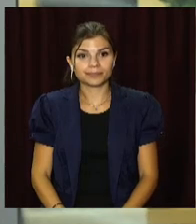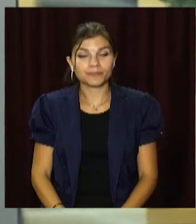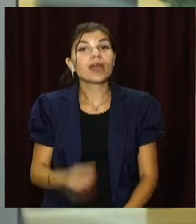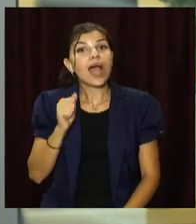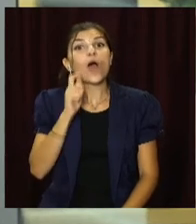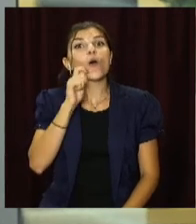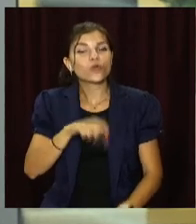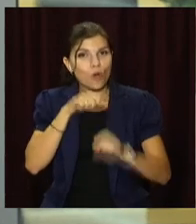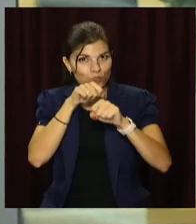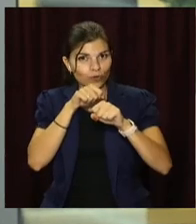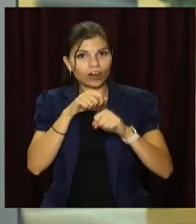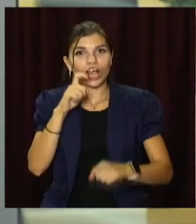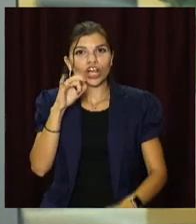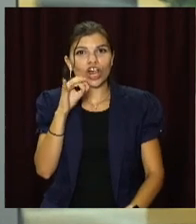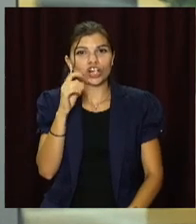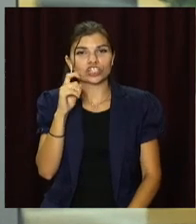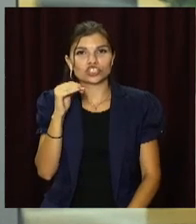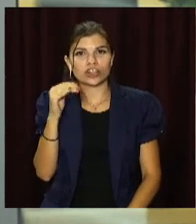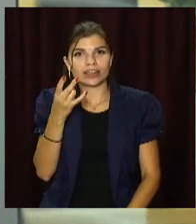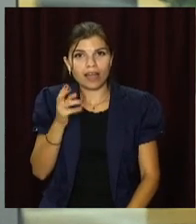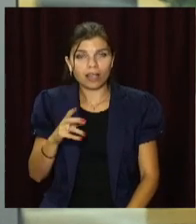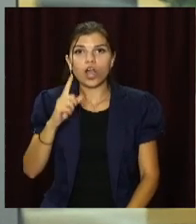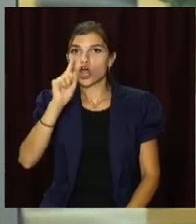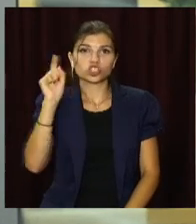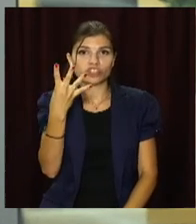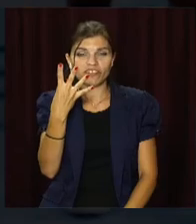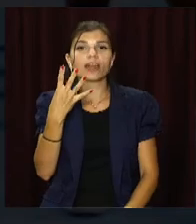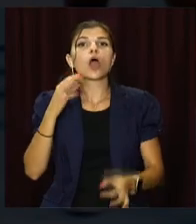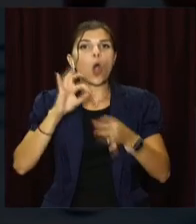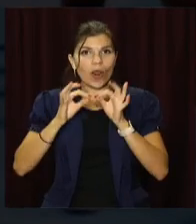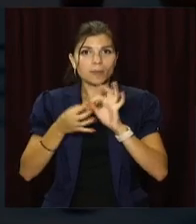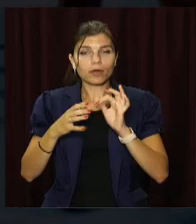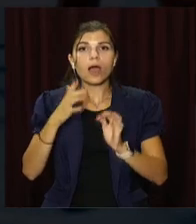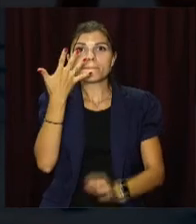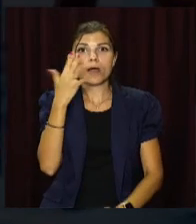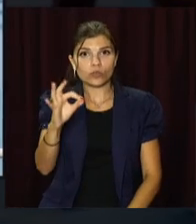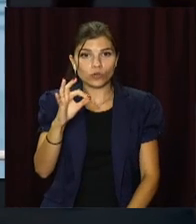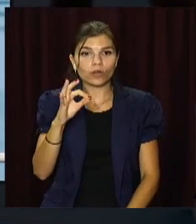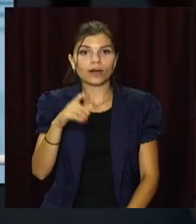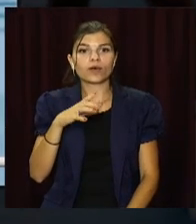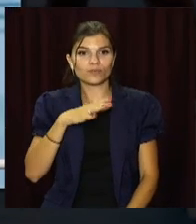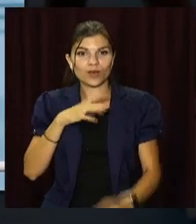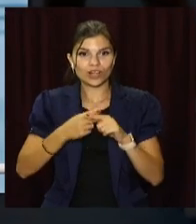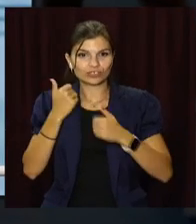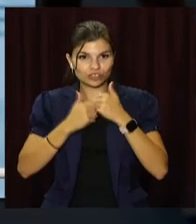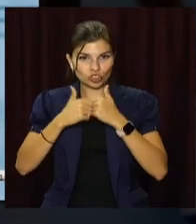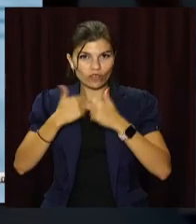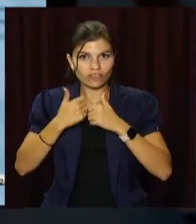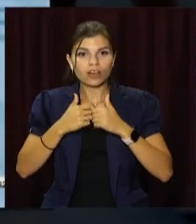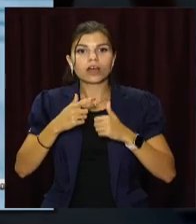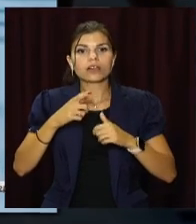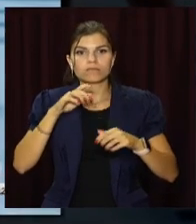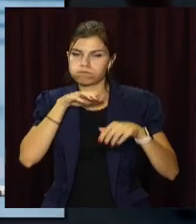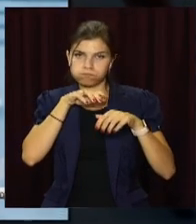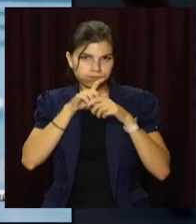А от український боксер Олександр Хижняк вийшов до чвертьфіналу Олімпіади. З рахунком 5-0 в одній восьмій фіналу спортсмен здолав